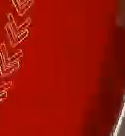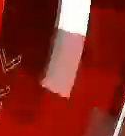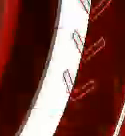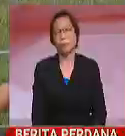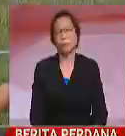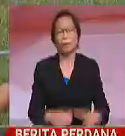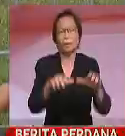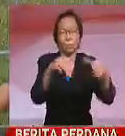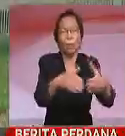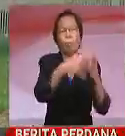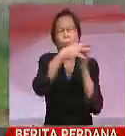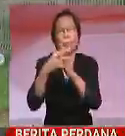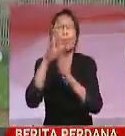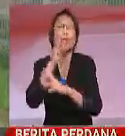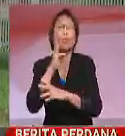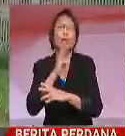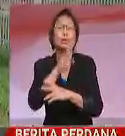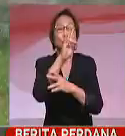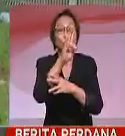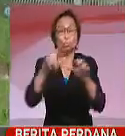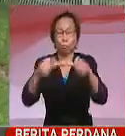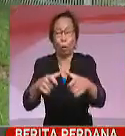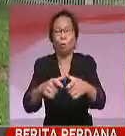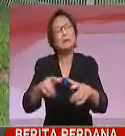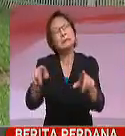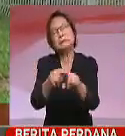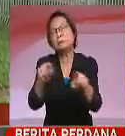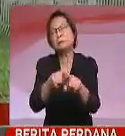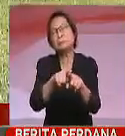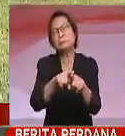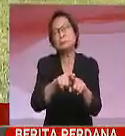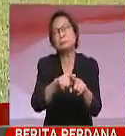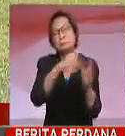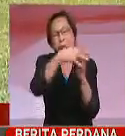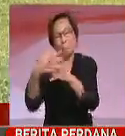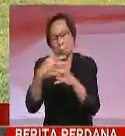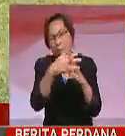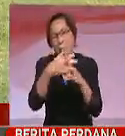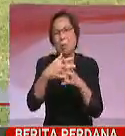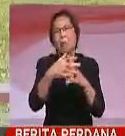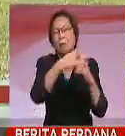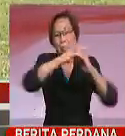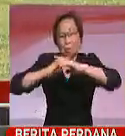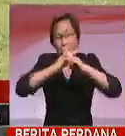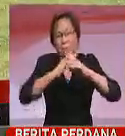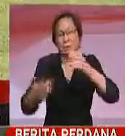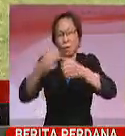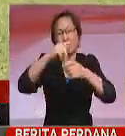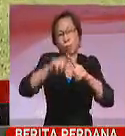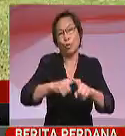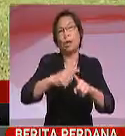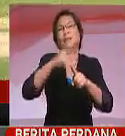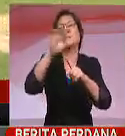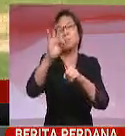Sementara itu, skuad rugby wanita 7 pasukan negara turut menerima nasib sama apabila kejohanan Siri Asia Rugby yang sepatutnya mereka sertai bulan depan